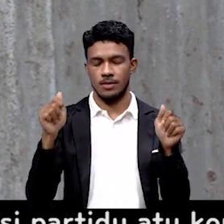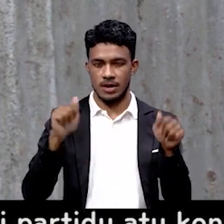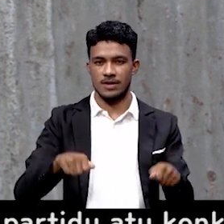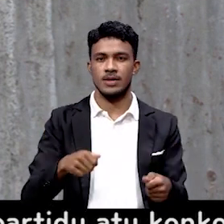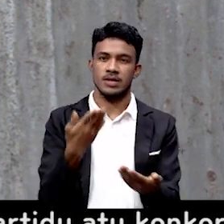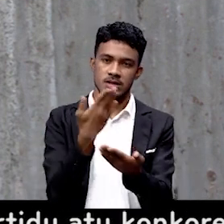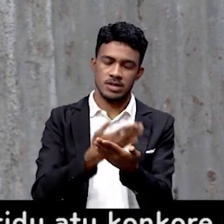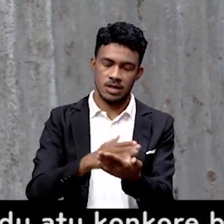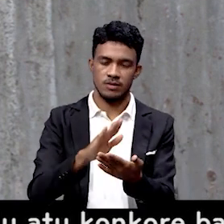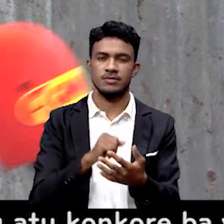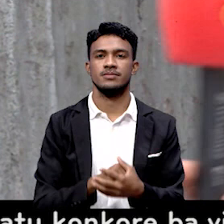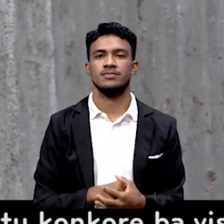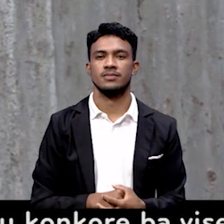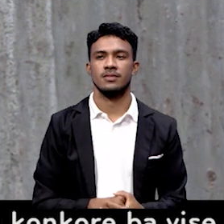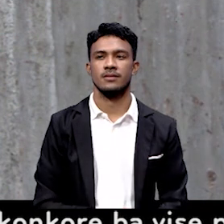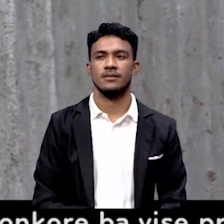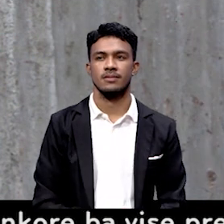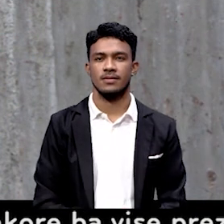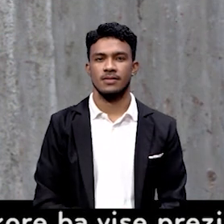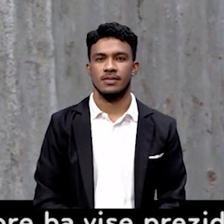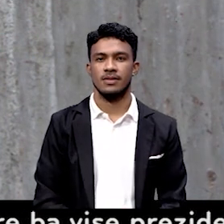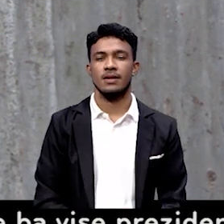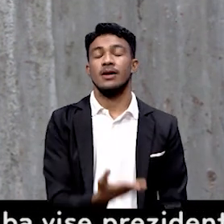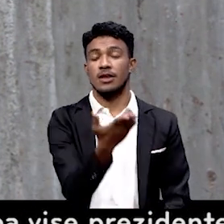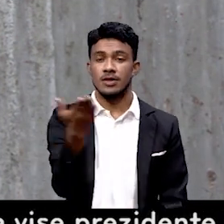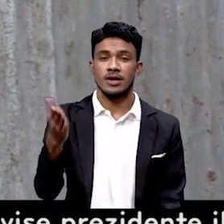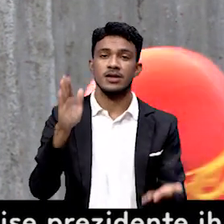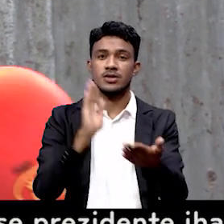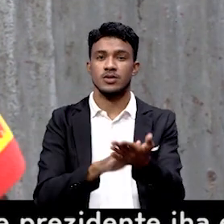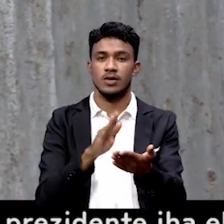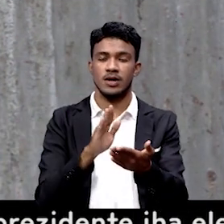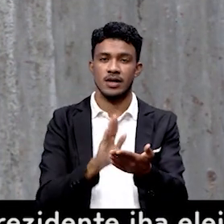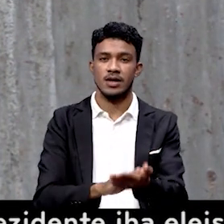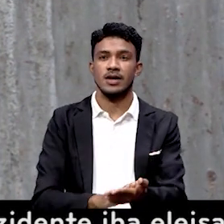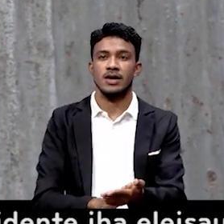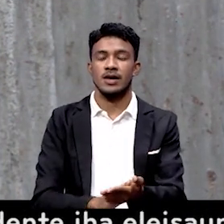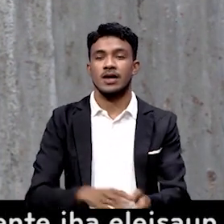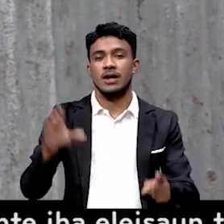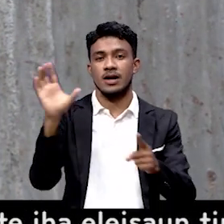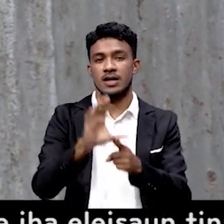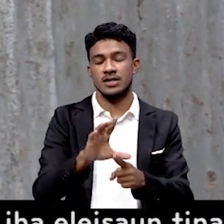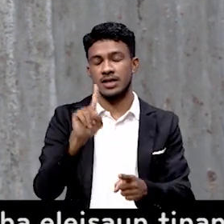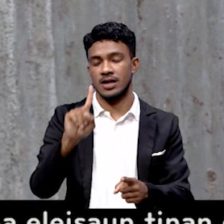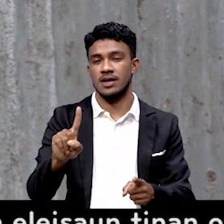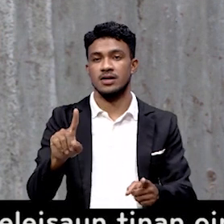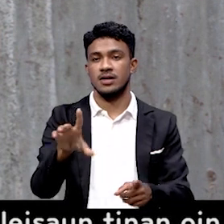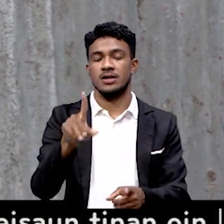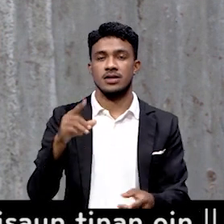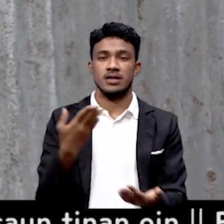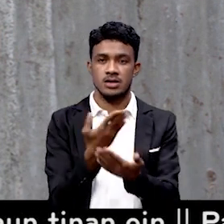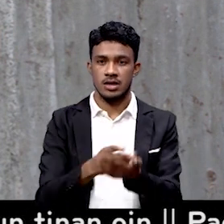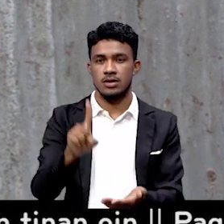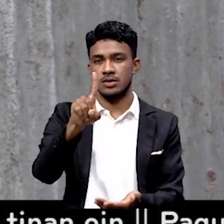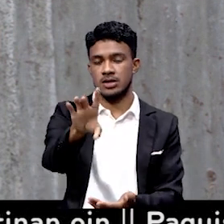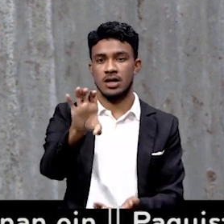selufan kita buat ni sekolah ni kada semesteran selir kada semester ida sel 110